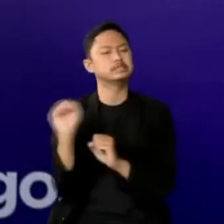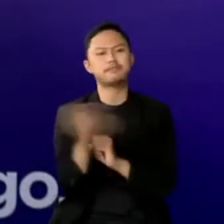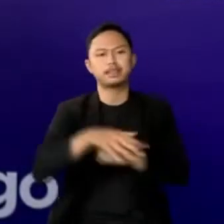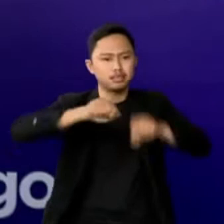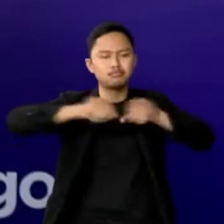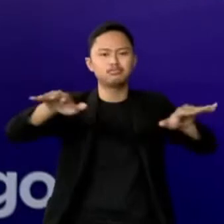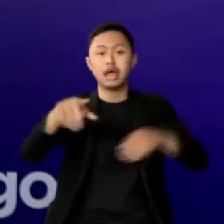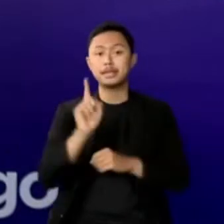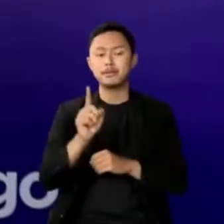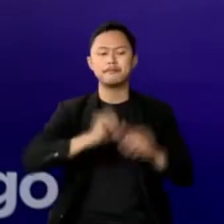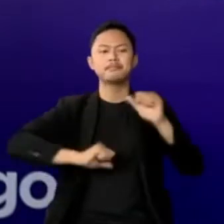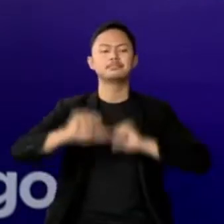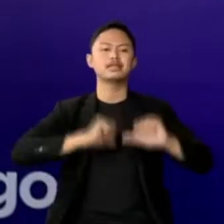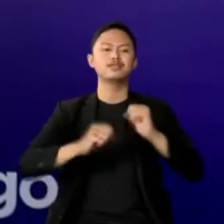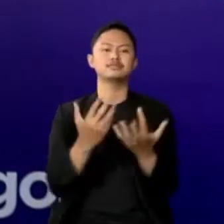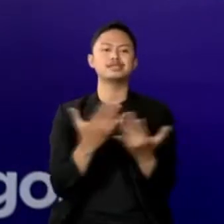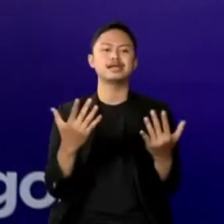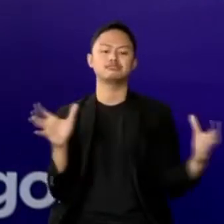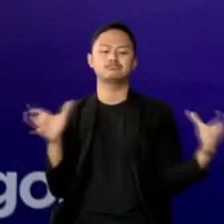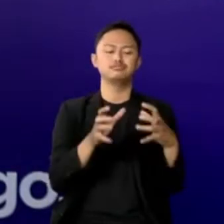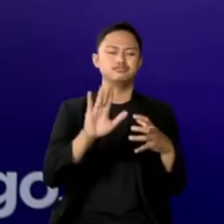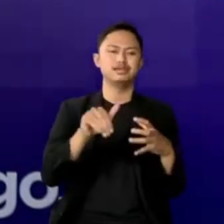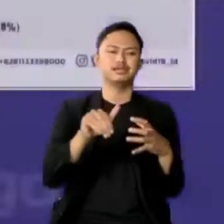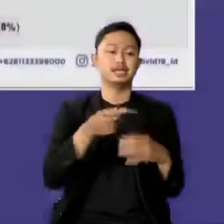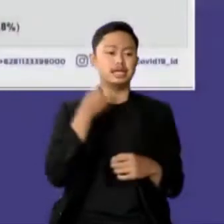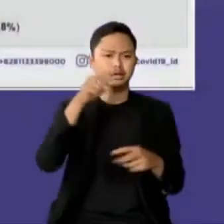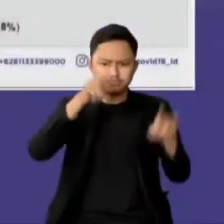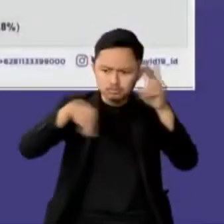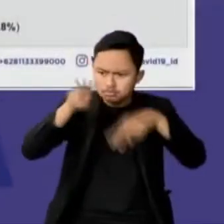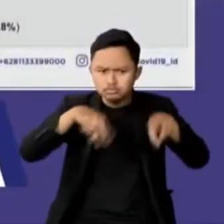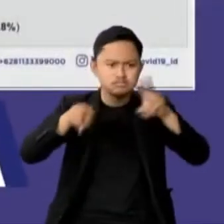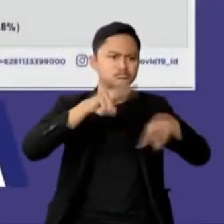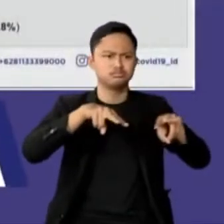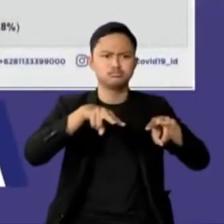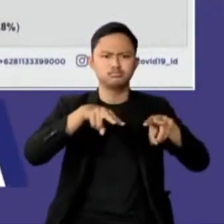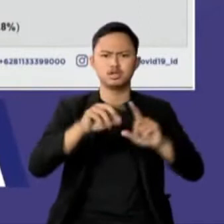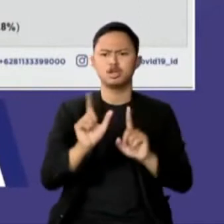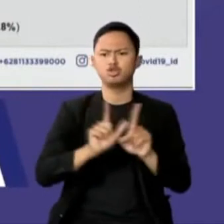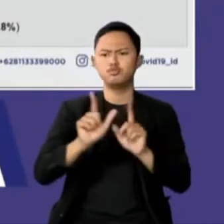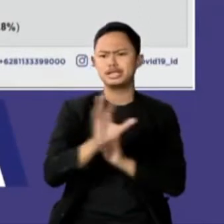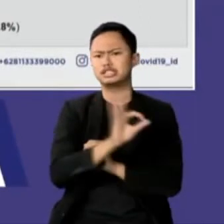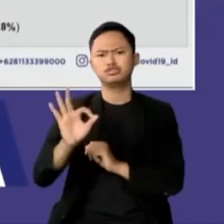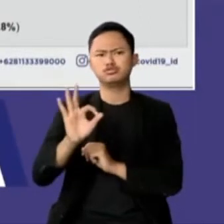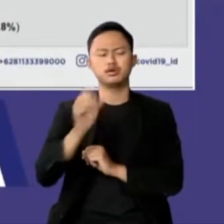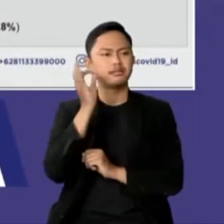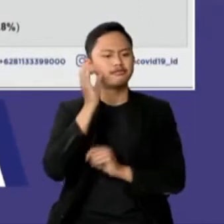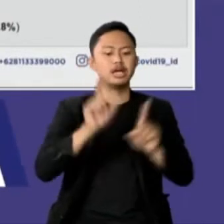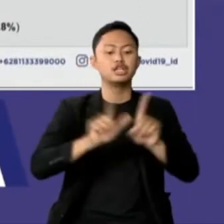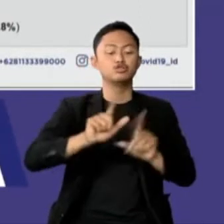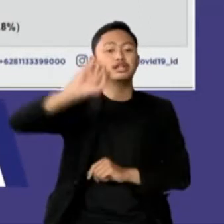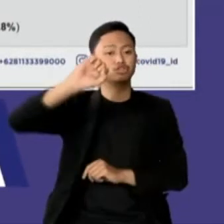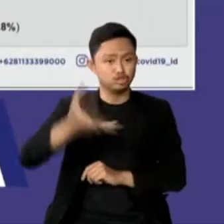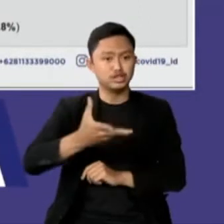masyarakatnya juga tinggi kita ini sudah memantau dengan alat pantau yang kita miliki sudah hampir di 17 juta orang di enam setengah